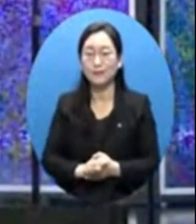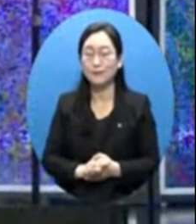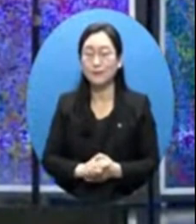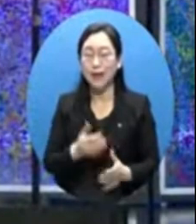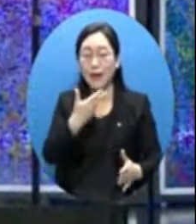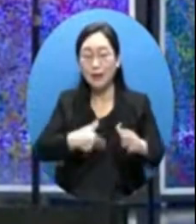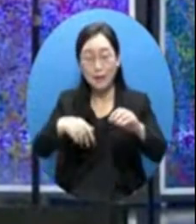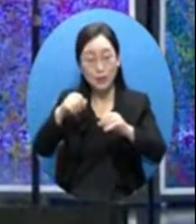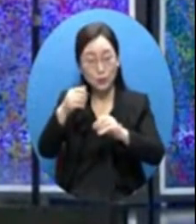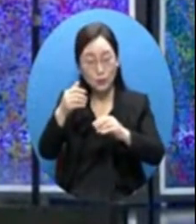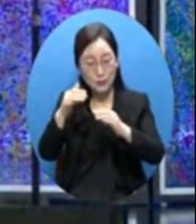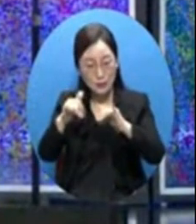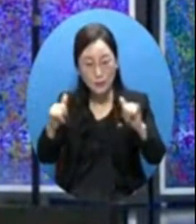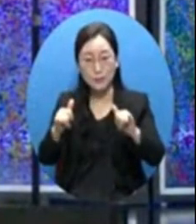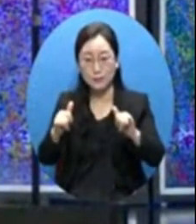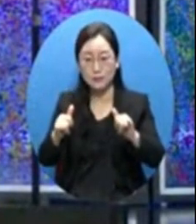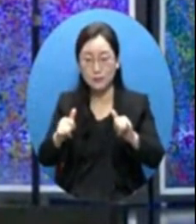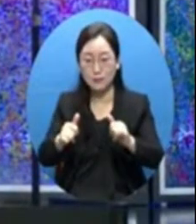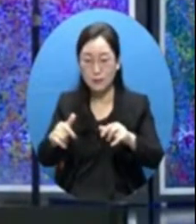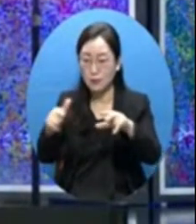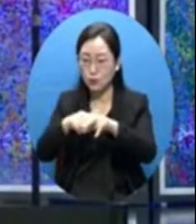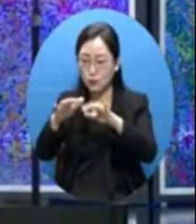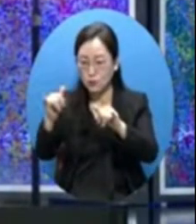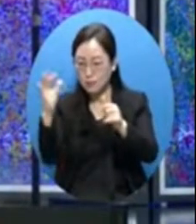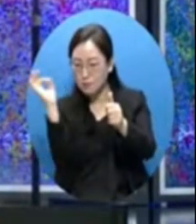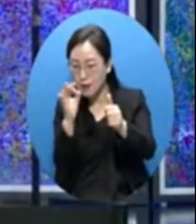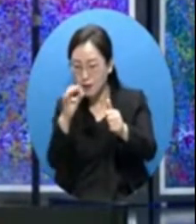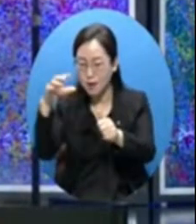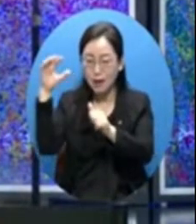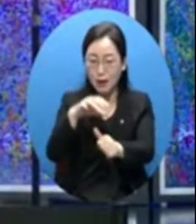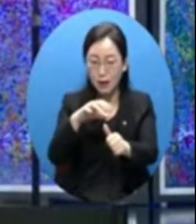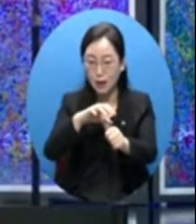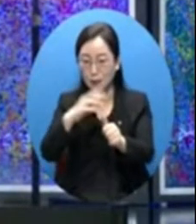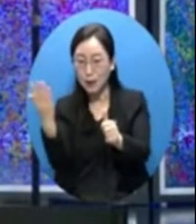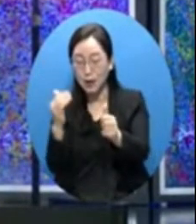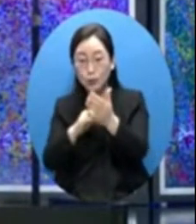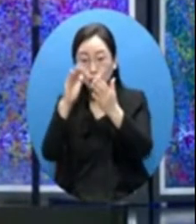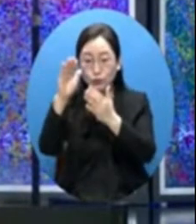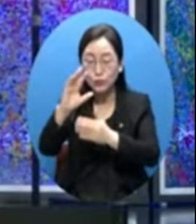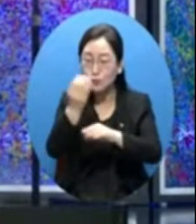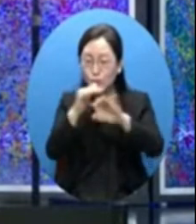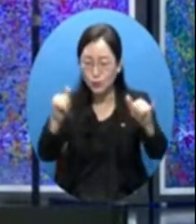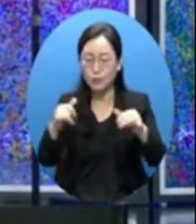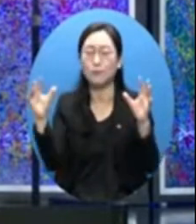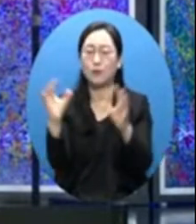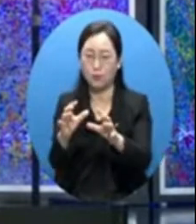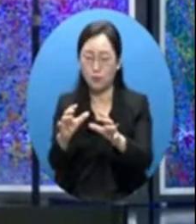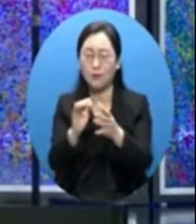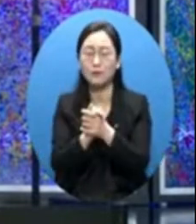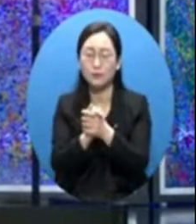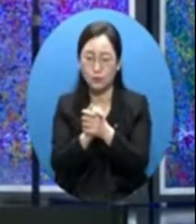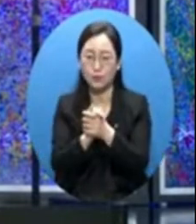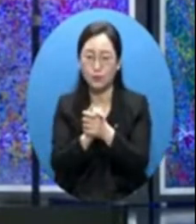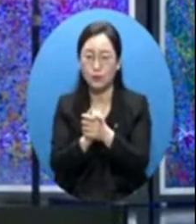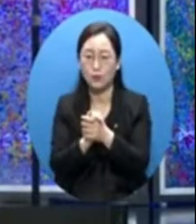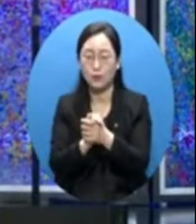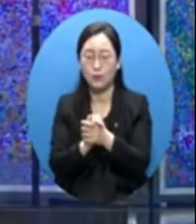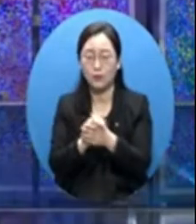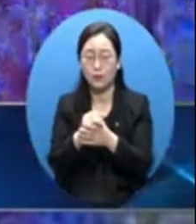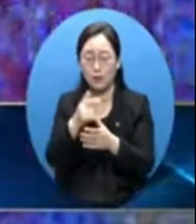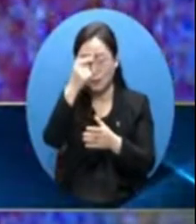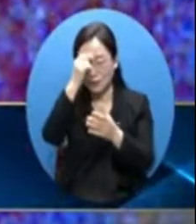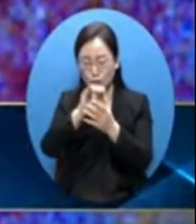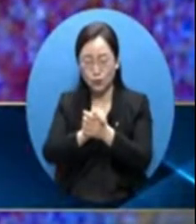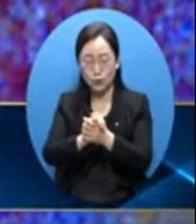사도들이 종교자들에 의해서 붙잡혀 감옥에 갔다가 풀려나오자 모든 성들이 함께 모여 기도했습니다. 기도에 위대한 능력이